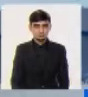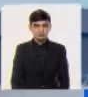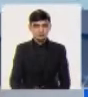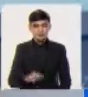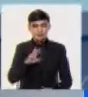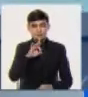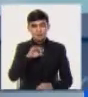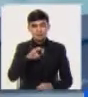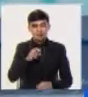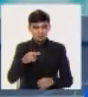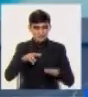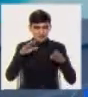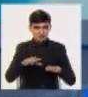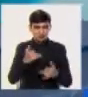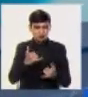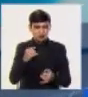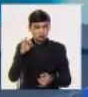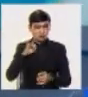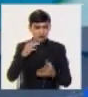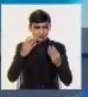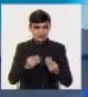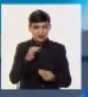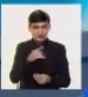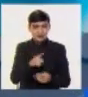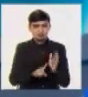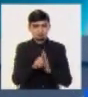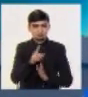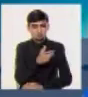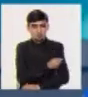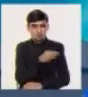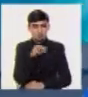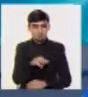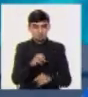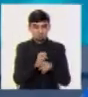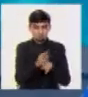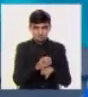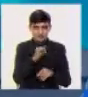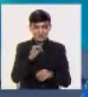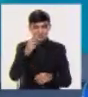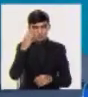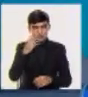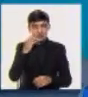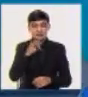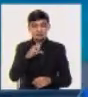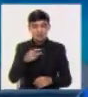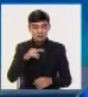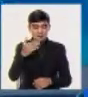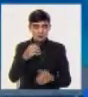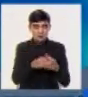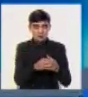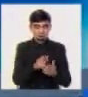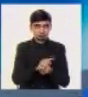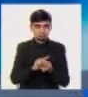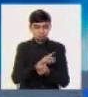В Британии сегодня исторический день. Там стартовала вакцинация от коронавируса. А испанская авиакомпания была вынуждена